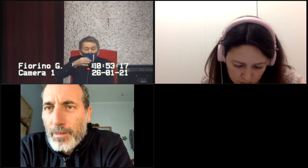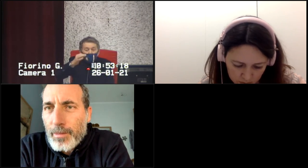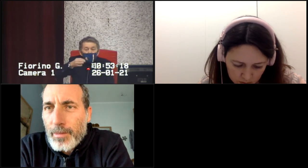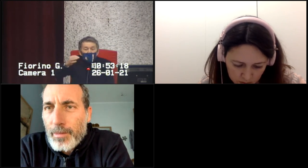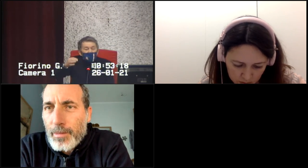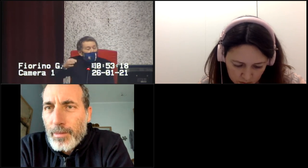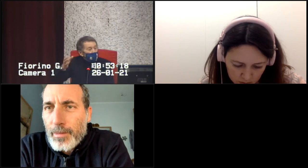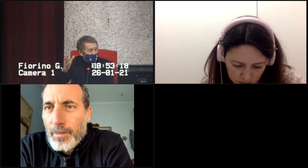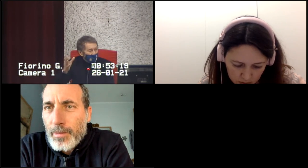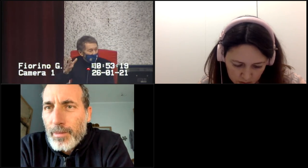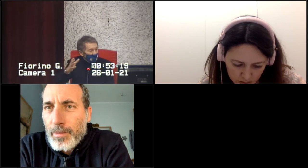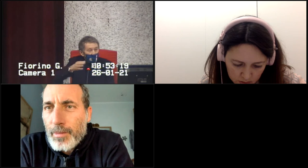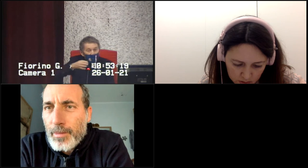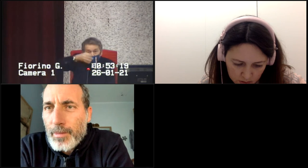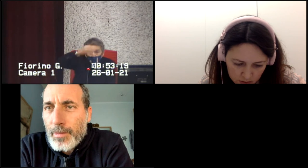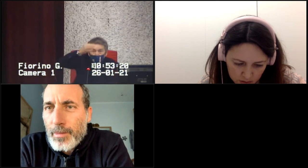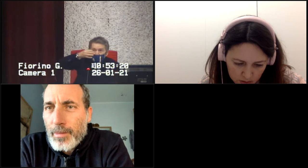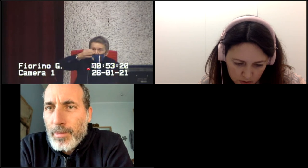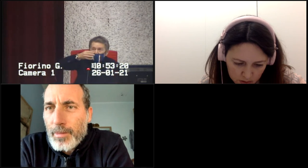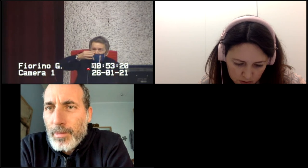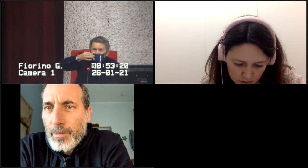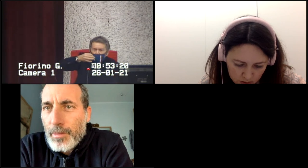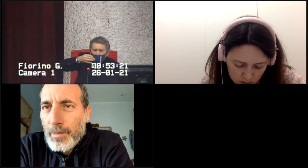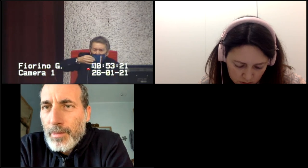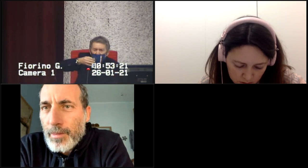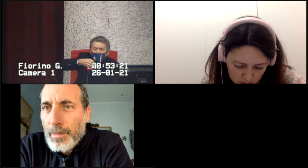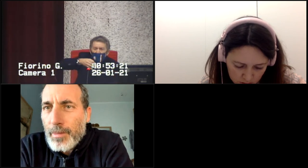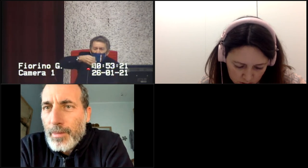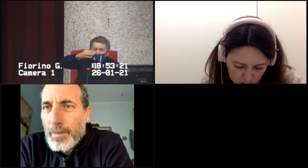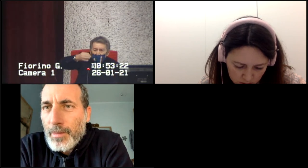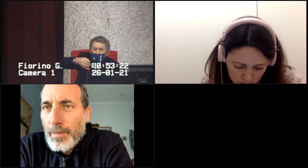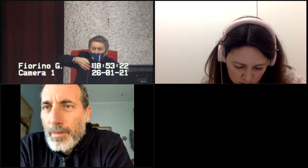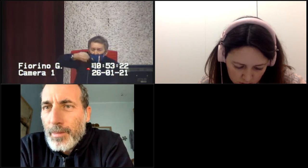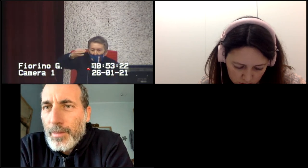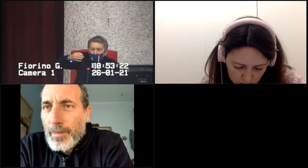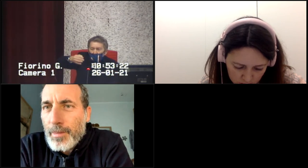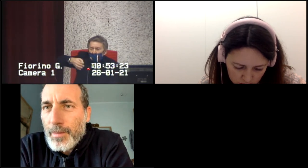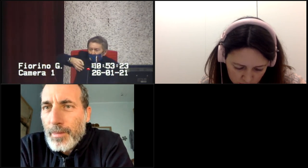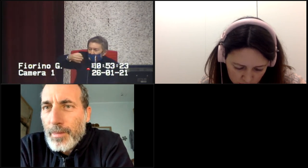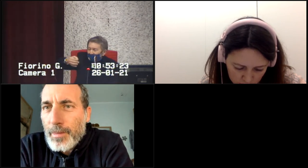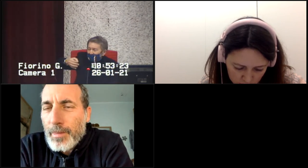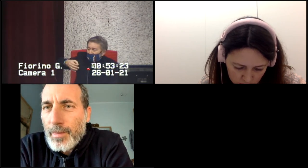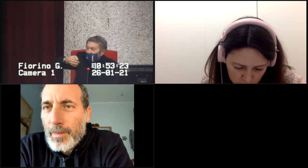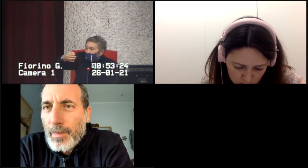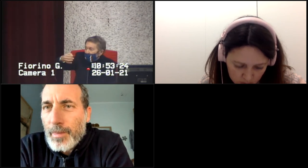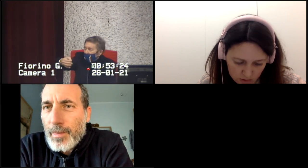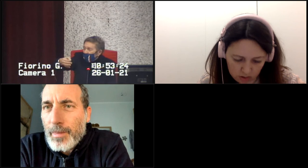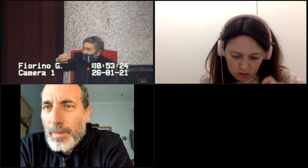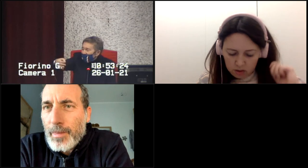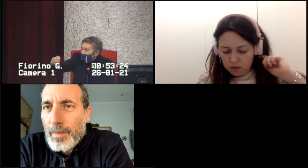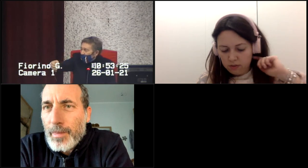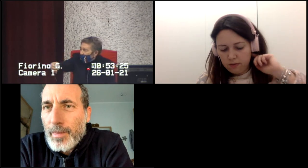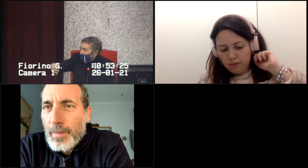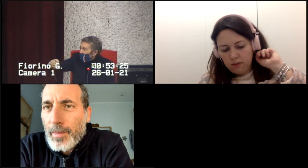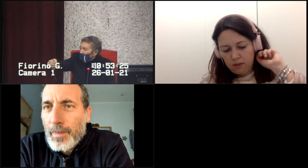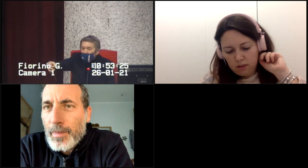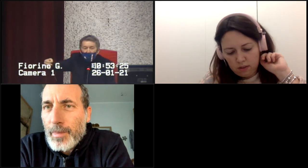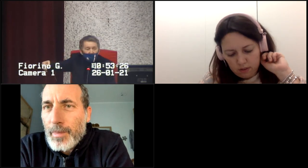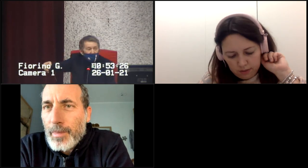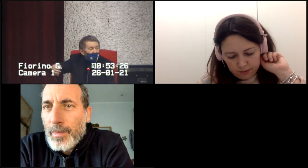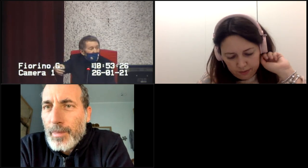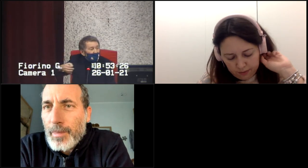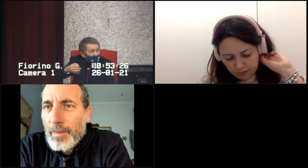della procedura, vorrebbe dire forse come sono stati esattamente, si